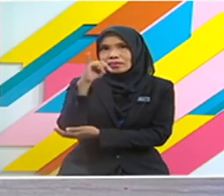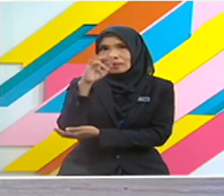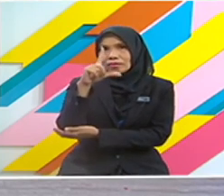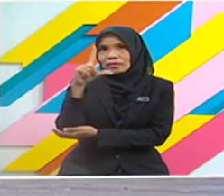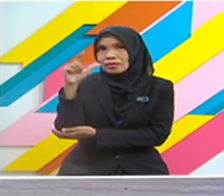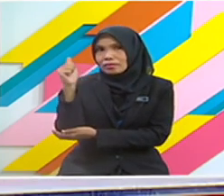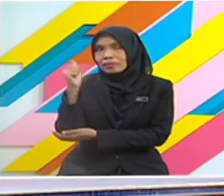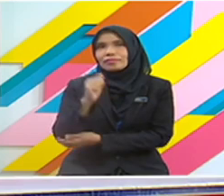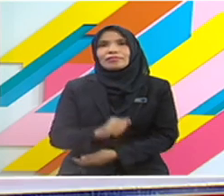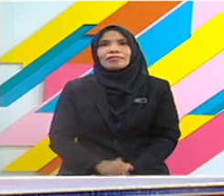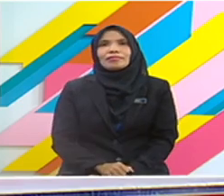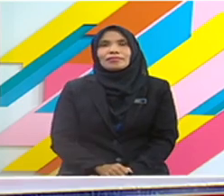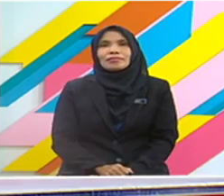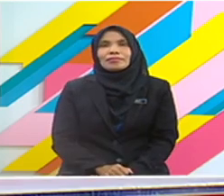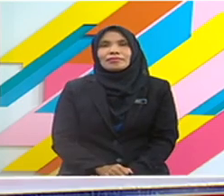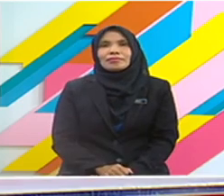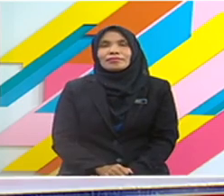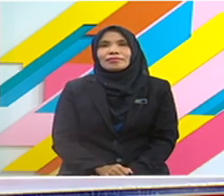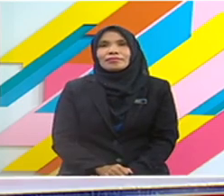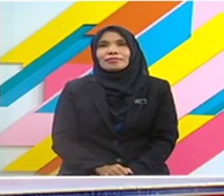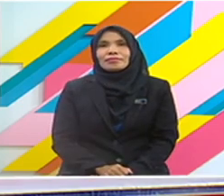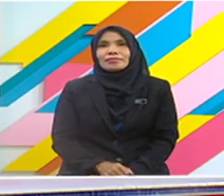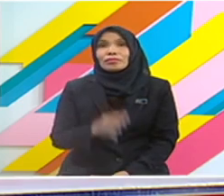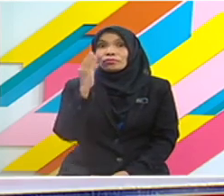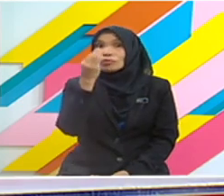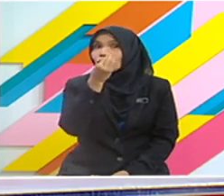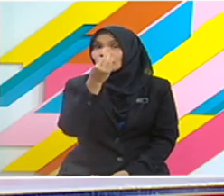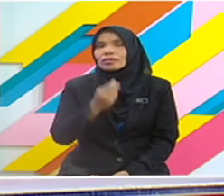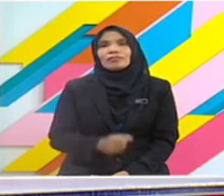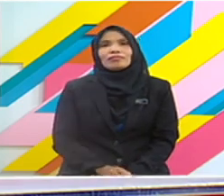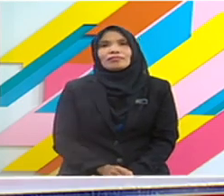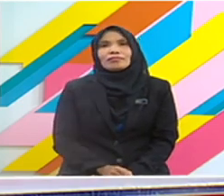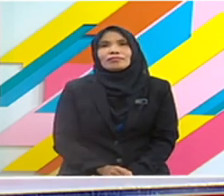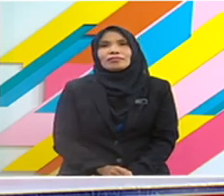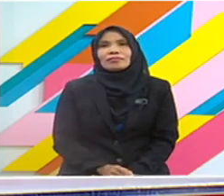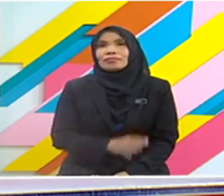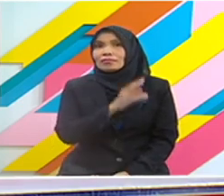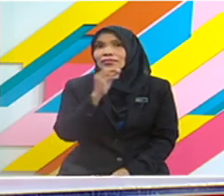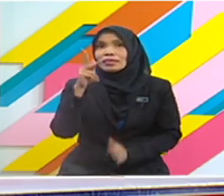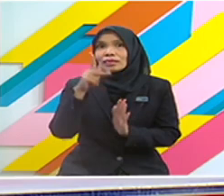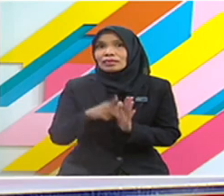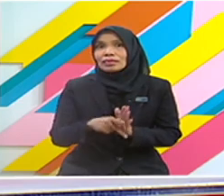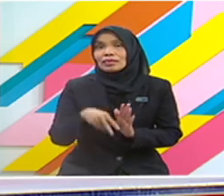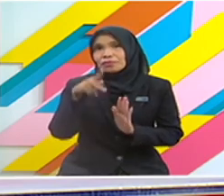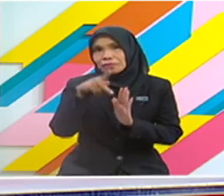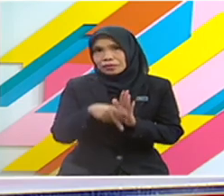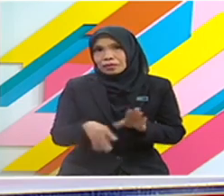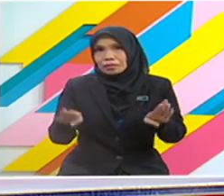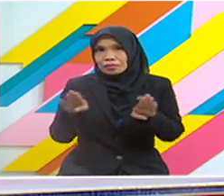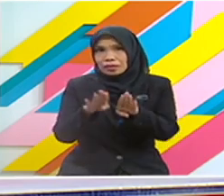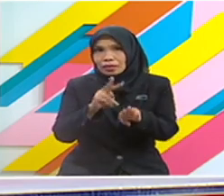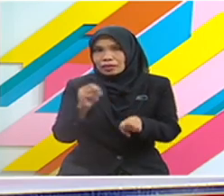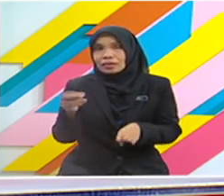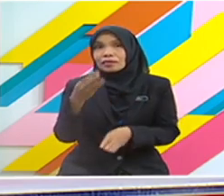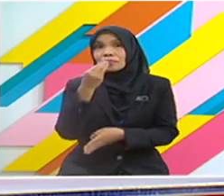lain seperti minyak wangi, bunga-bunga dan kepelbagaian makanan yang boleh